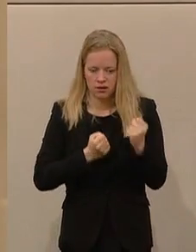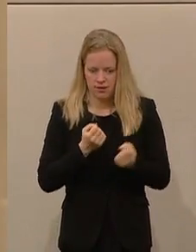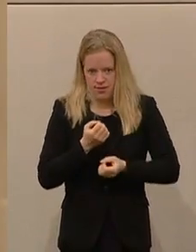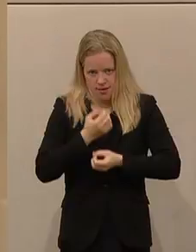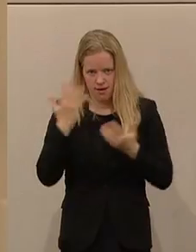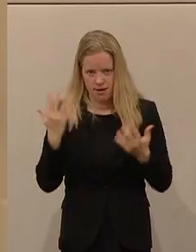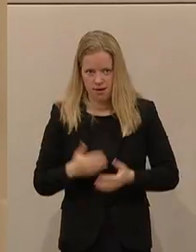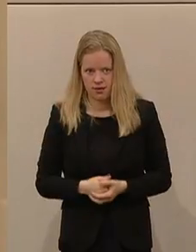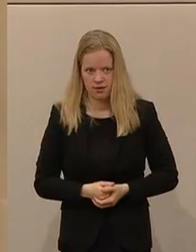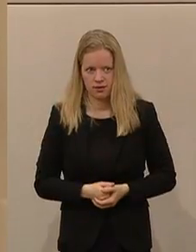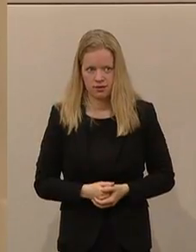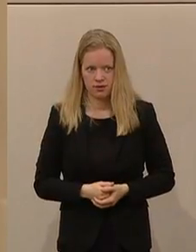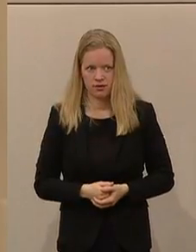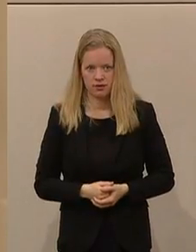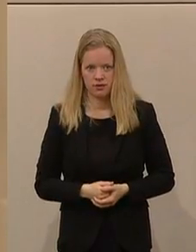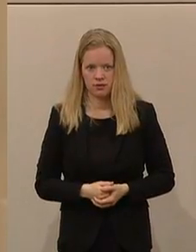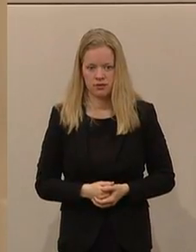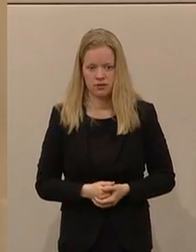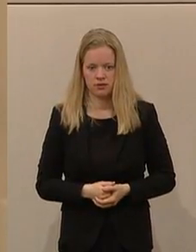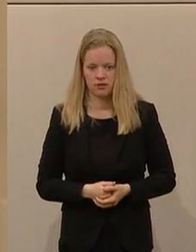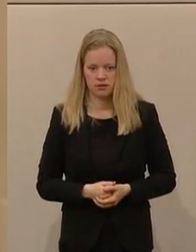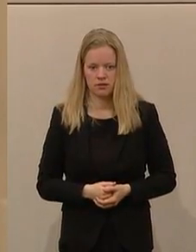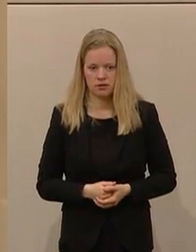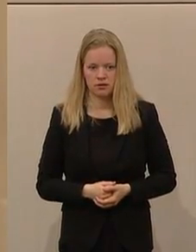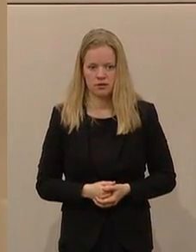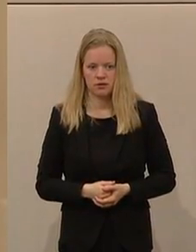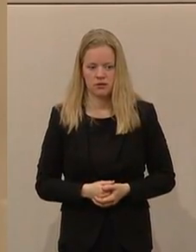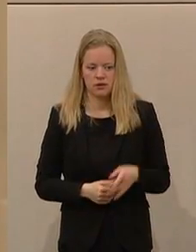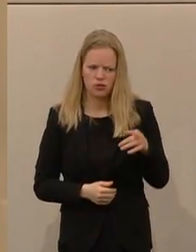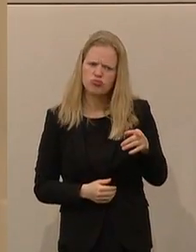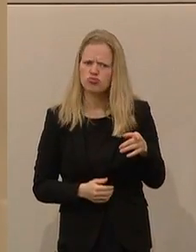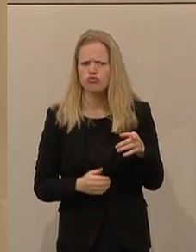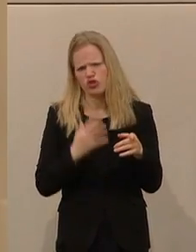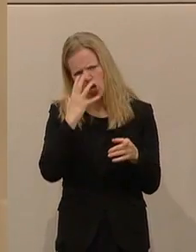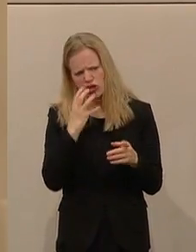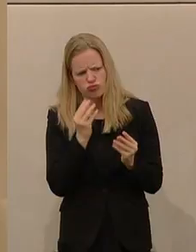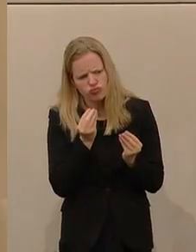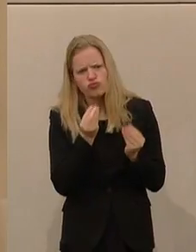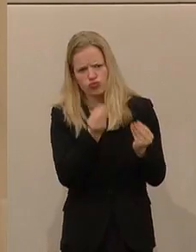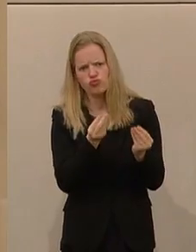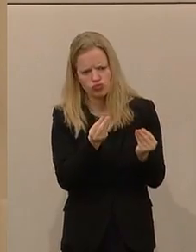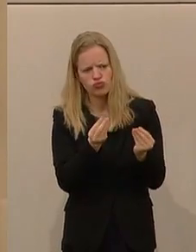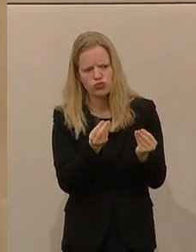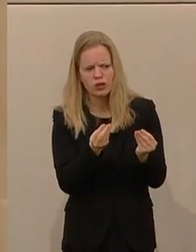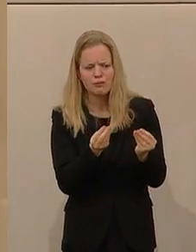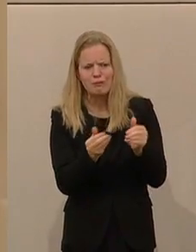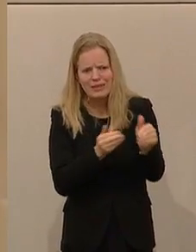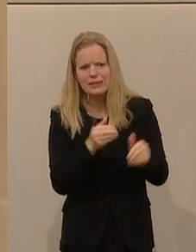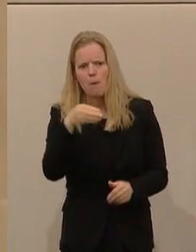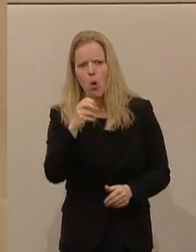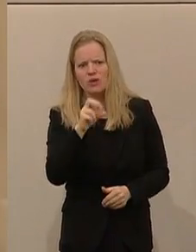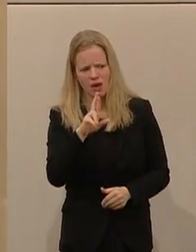natürlich meine ernsthaften Wünsche für eine gute Genesung an den Herrn Minister Moser. Aber ich verstehe seine Zweifel, die er